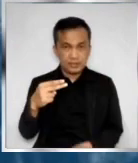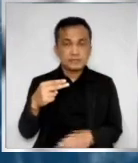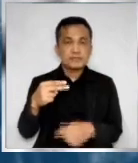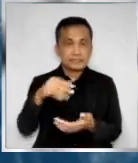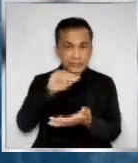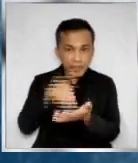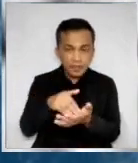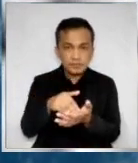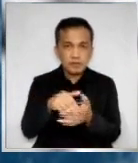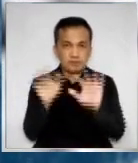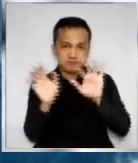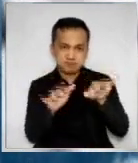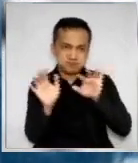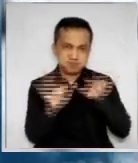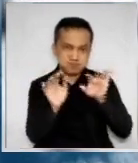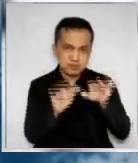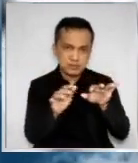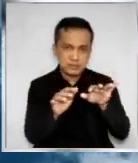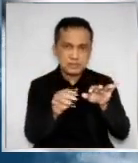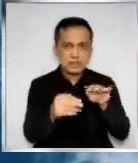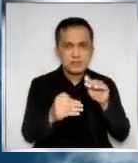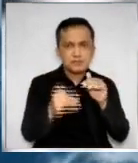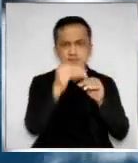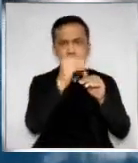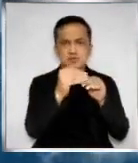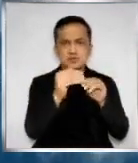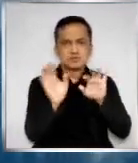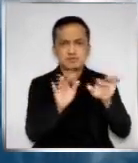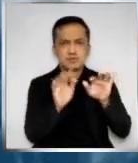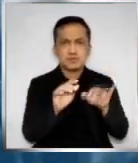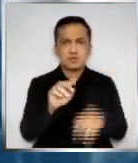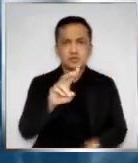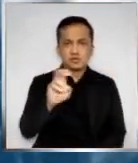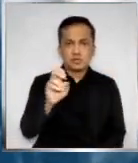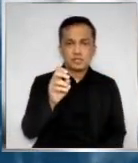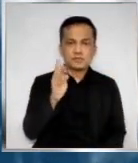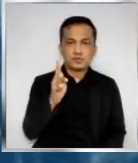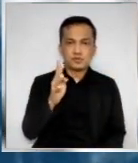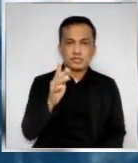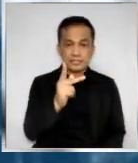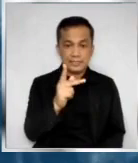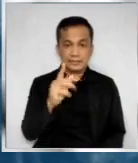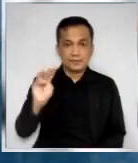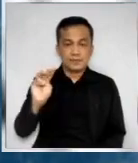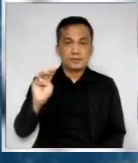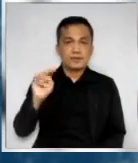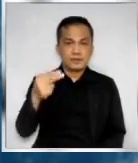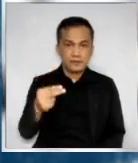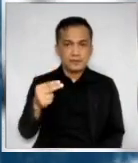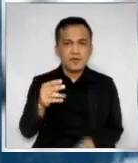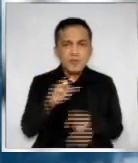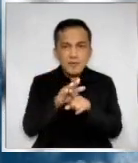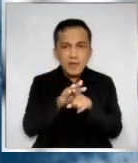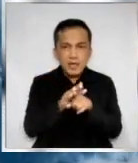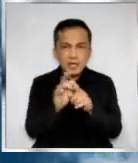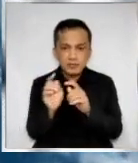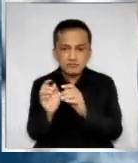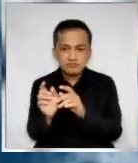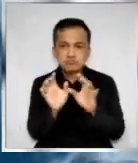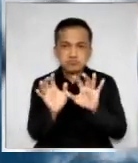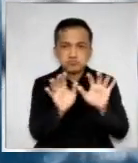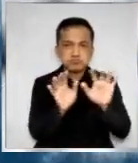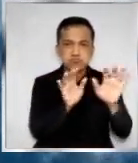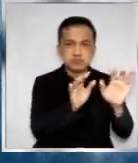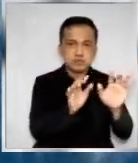kapuso, ha, aabot pa rin ng 240 kilometers per hour. Mabagal itong kumikilos pa